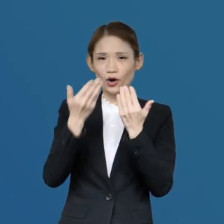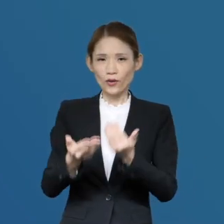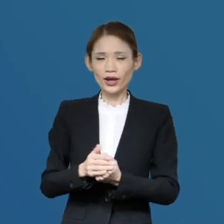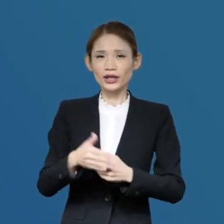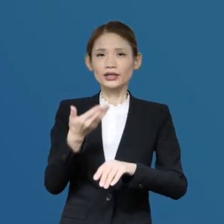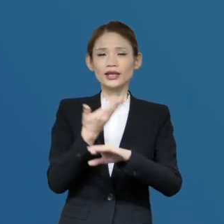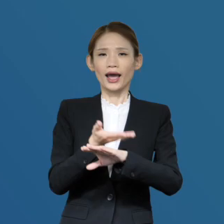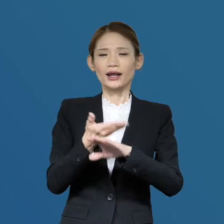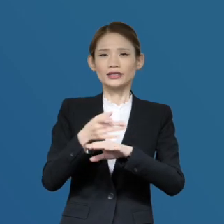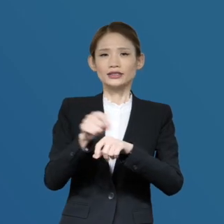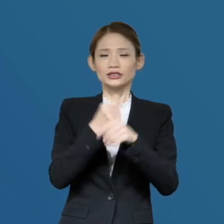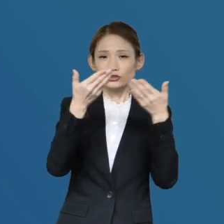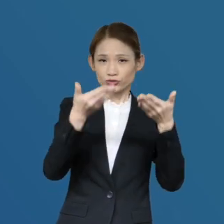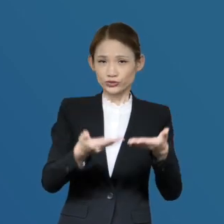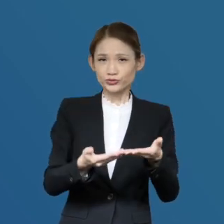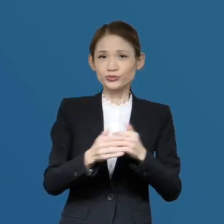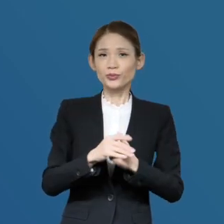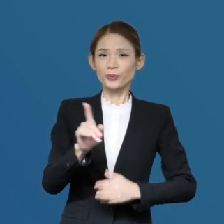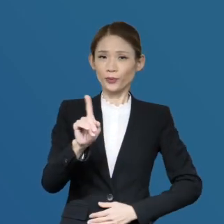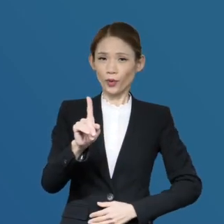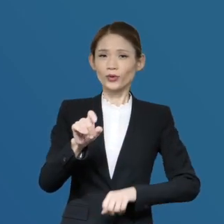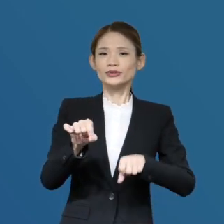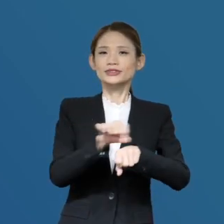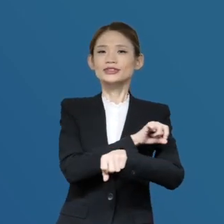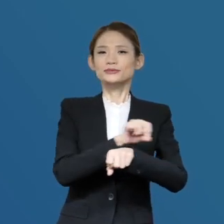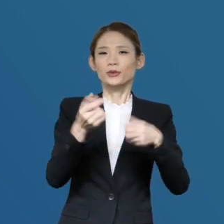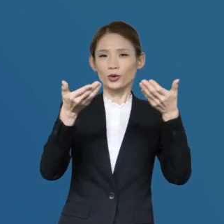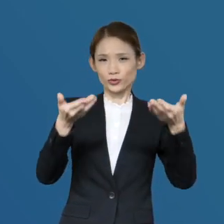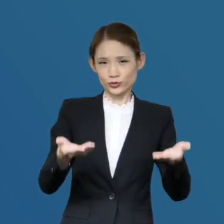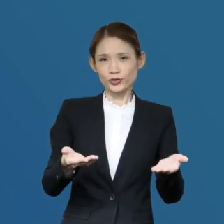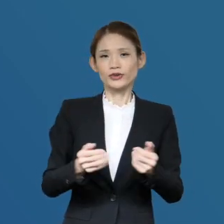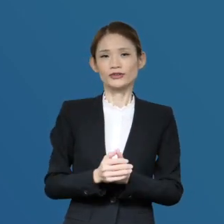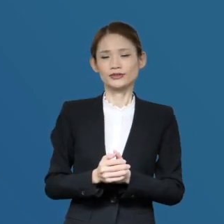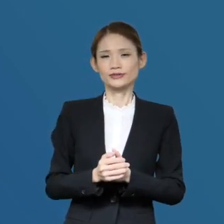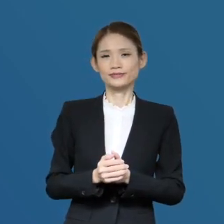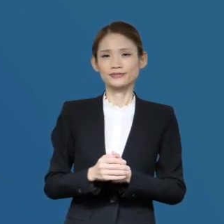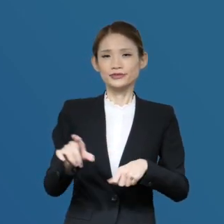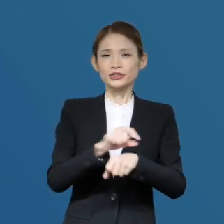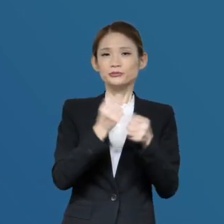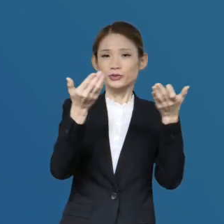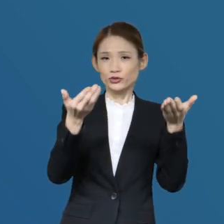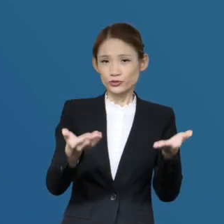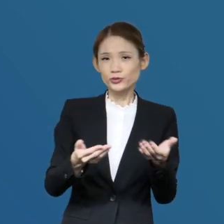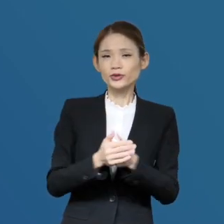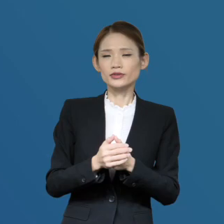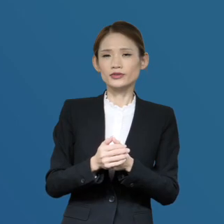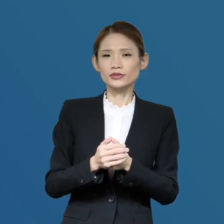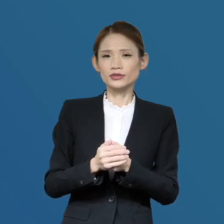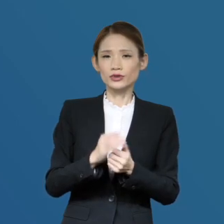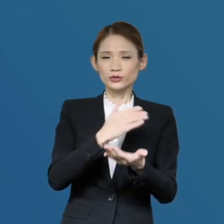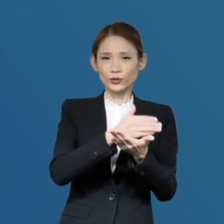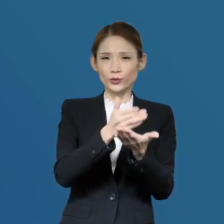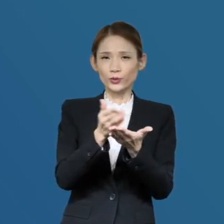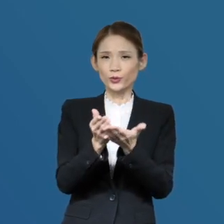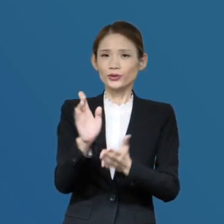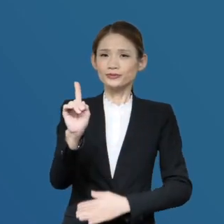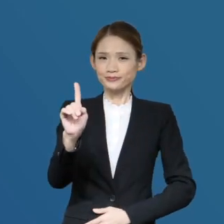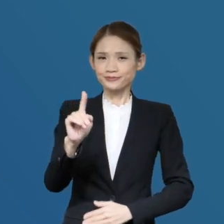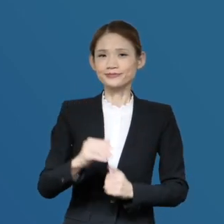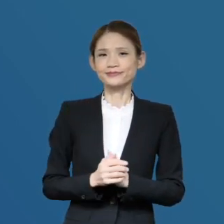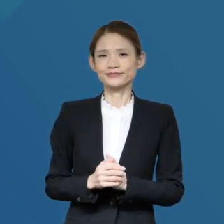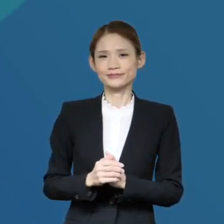외에 다른 휴가가 있는데요. 바로 특별 휴가라고 합니다. 특별 휴가에는 어떤 것들이